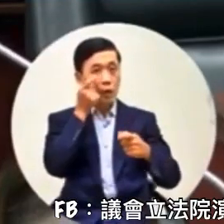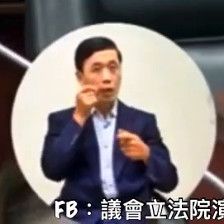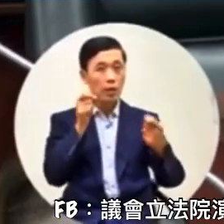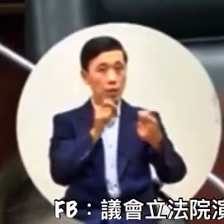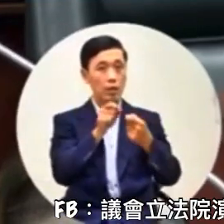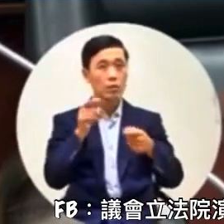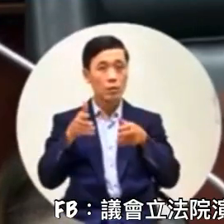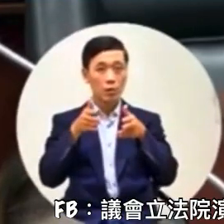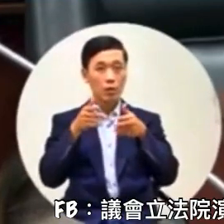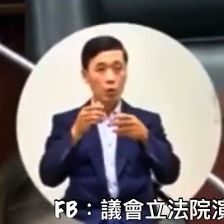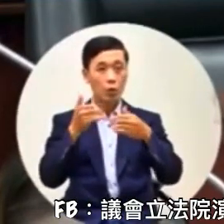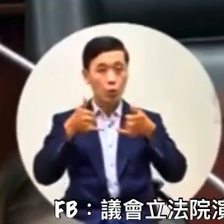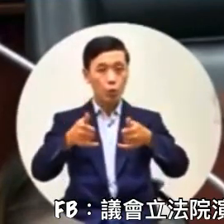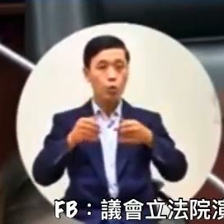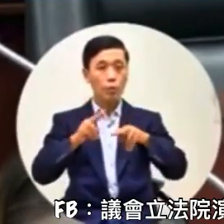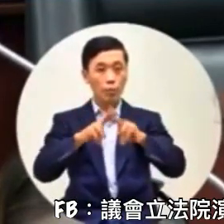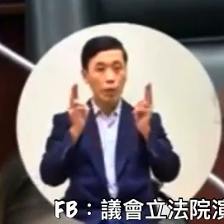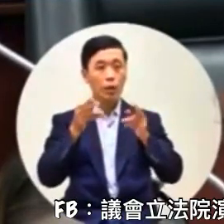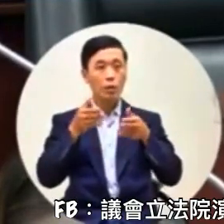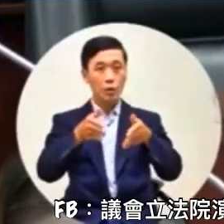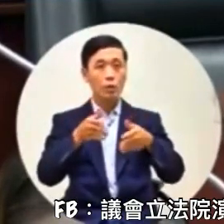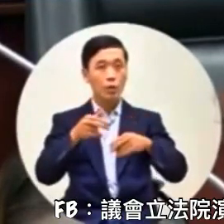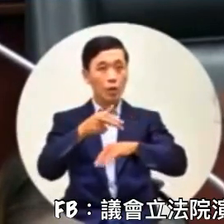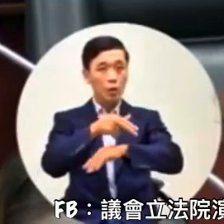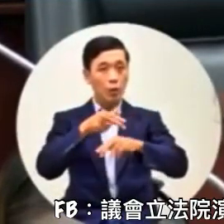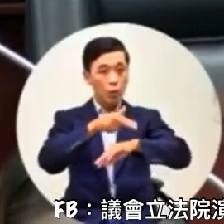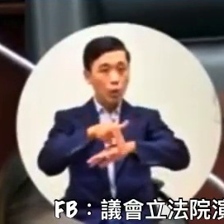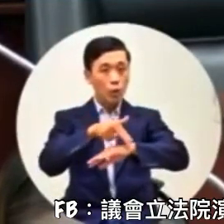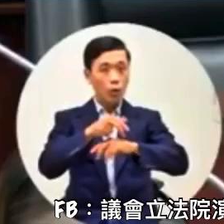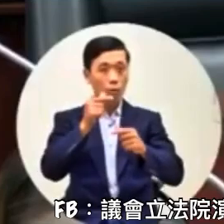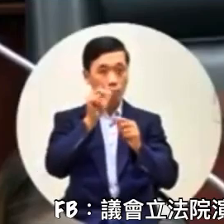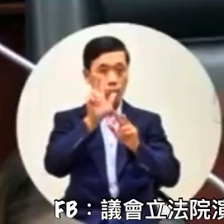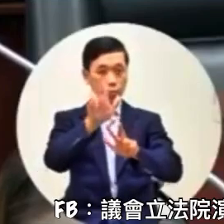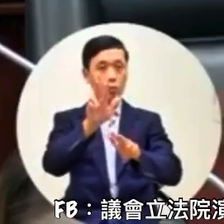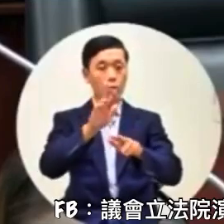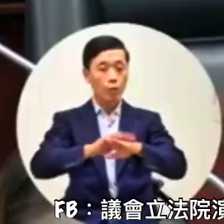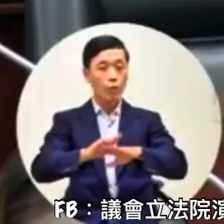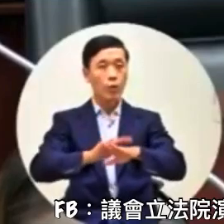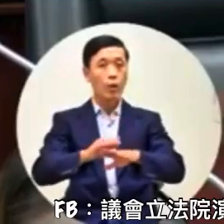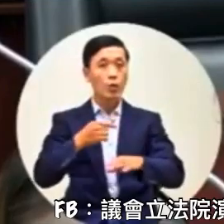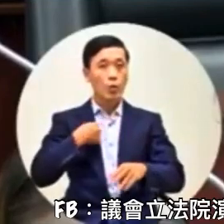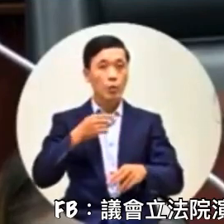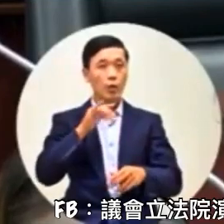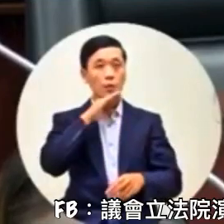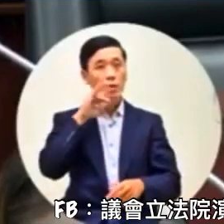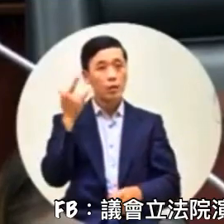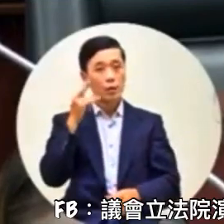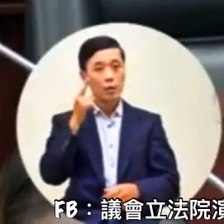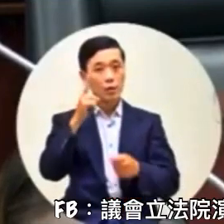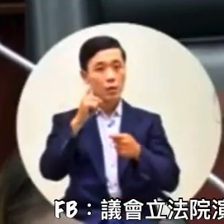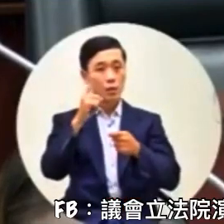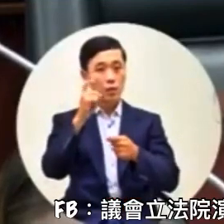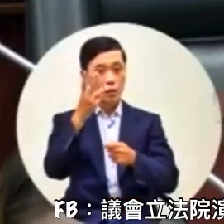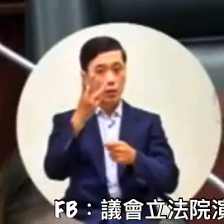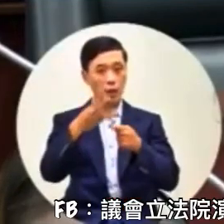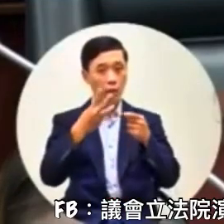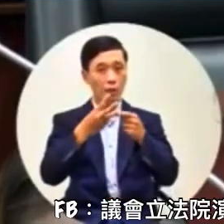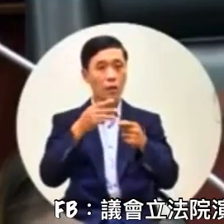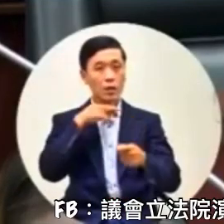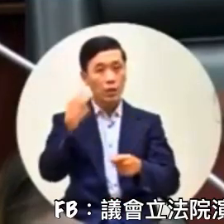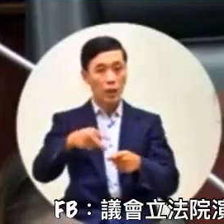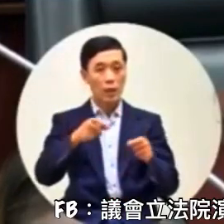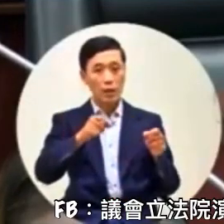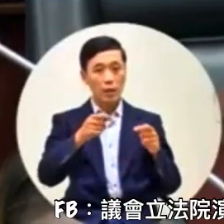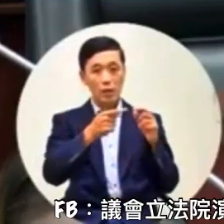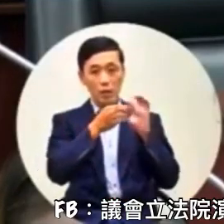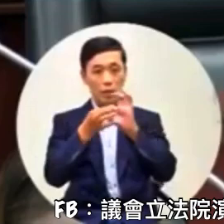科的发展跟它周边的规划其实是比较完善的，所以我们也希望，我们已经等了13年，我们不希望再等13年。好，谢